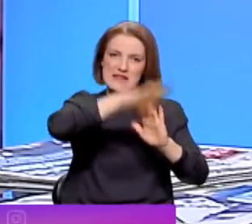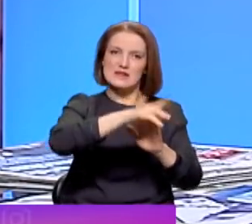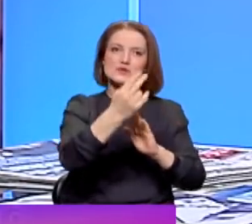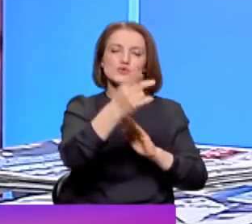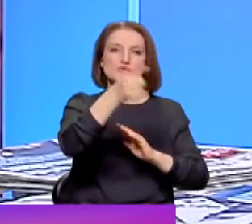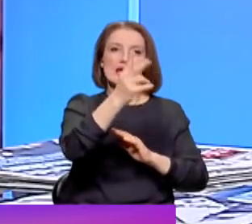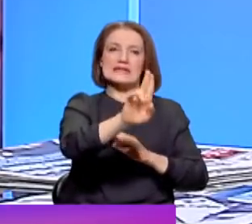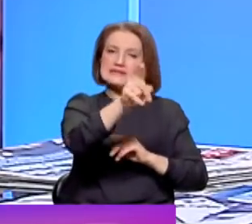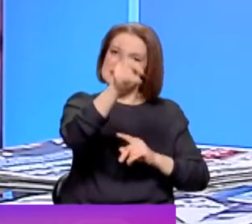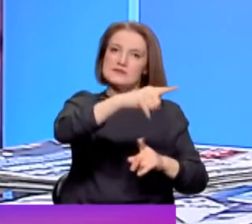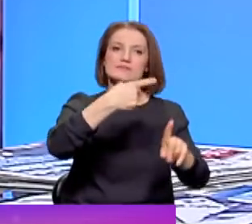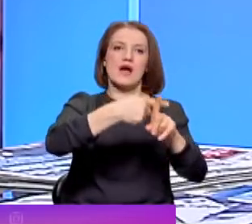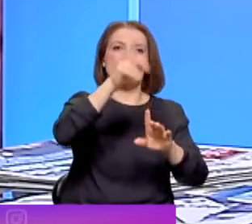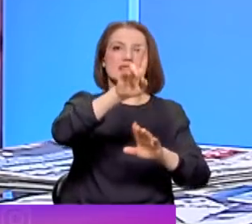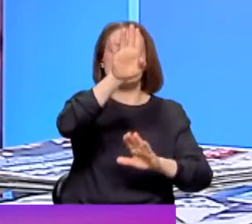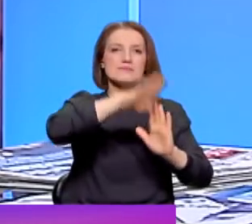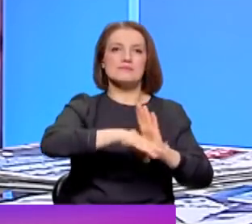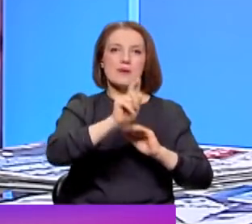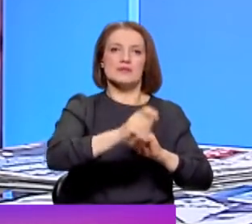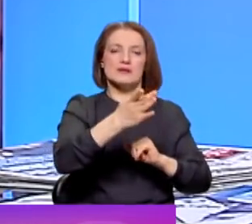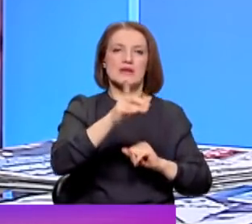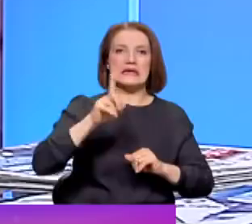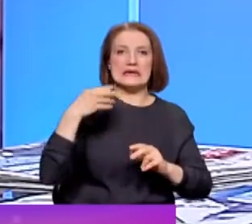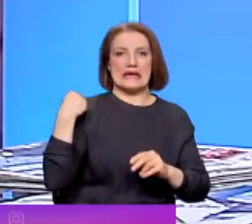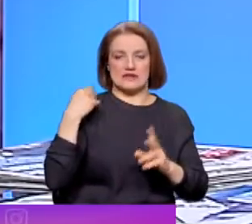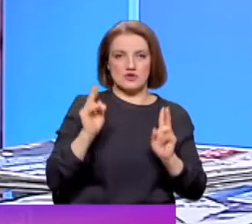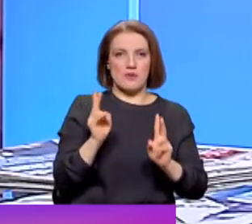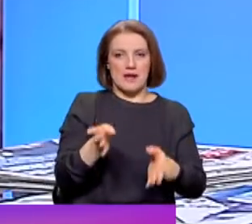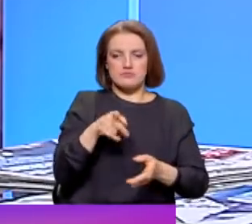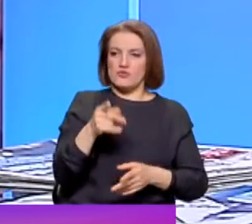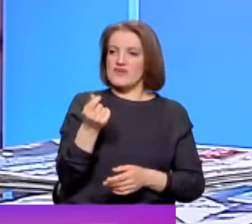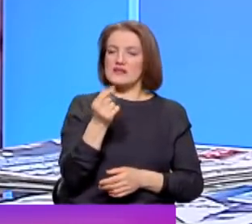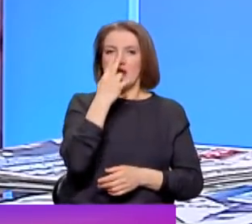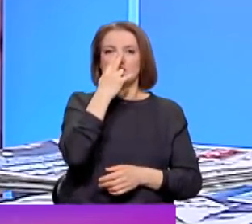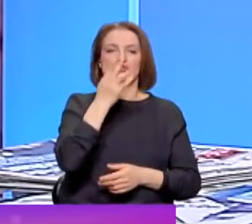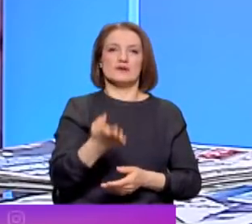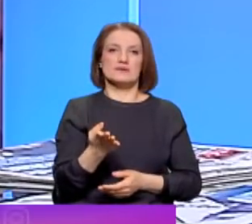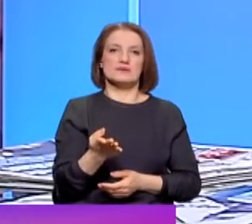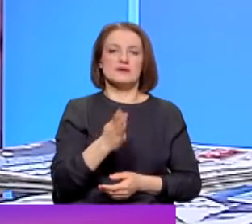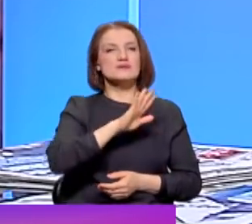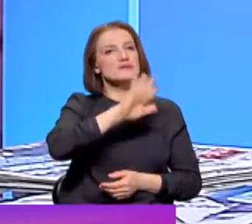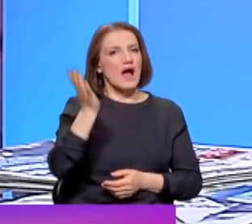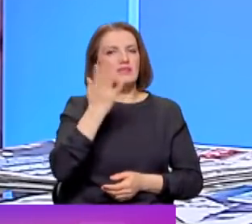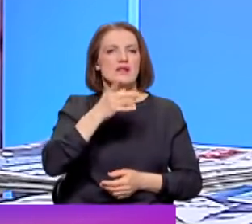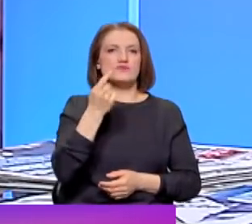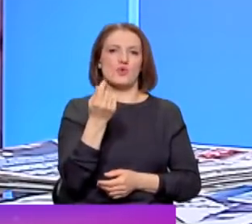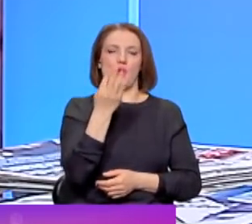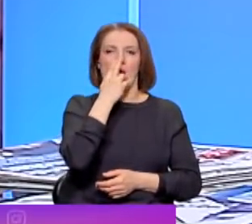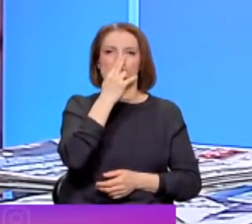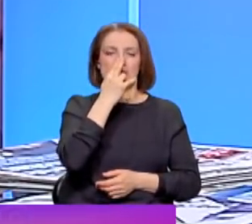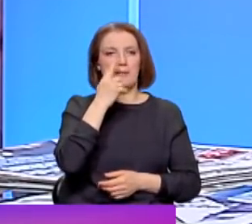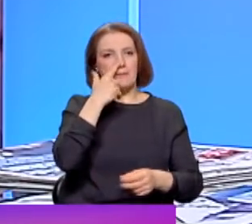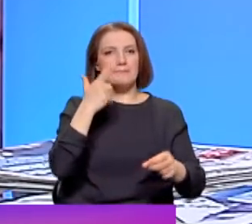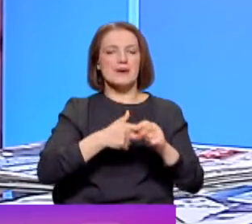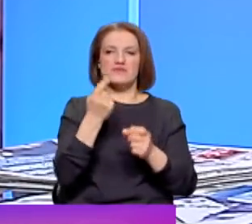7'de sizindir verseniz diğer tarafıyla yeni normal o kadar alışacak zaten pek çok şeye alıştık bakıyorsunuz